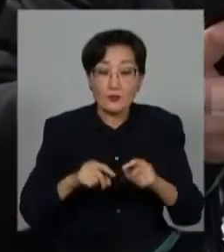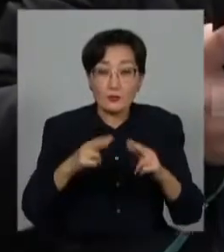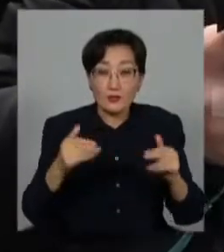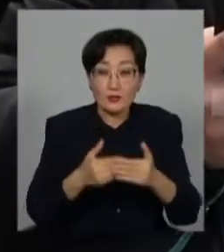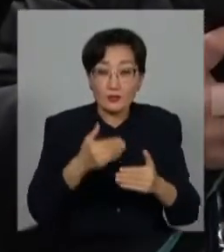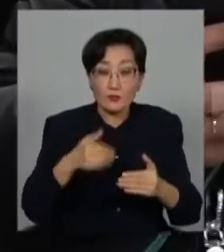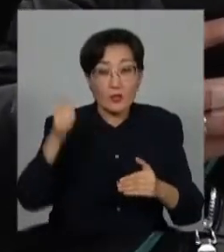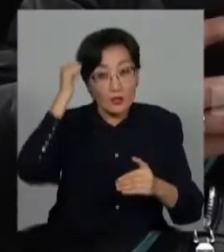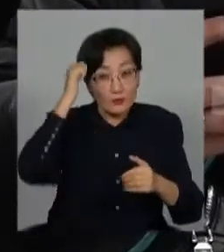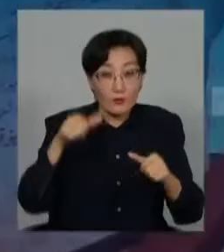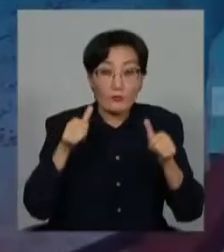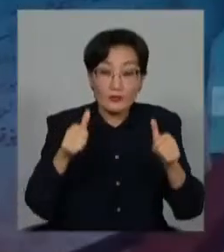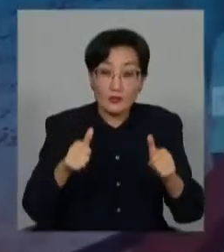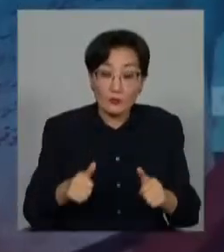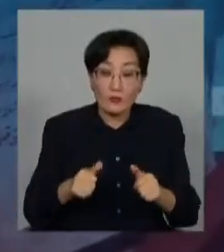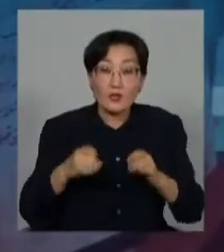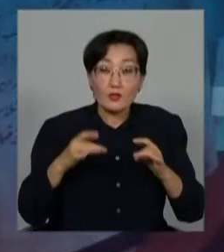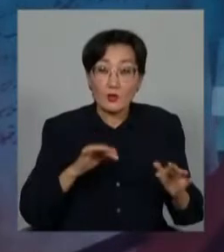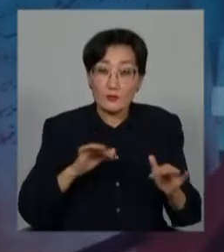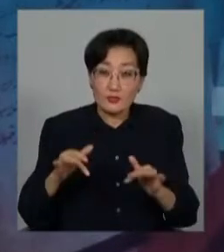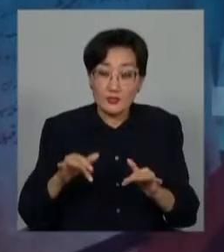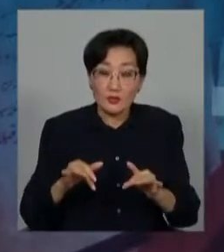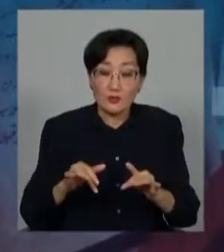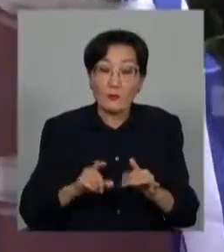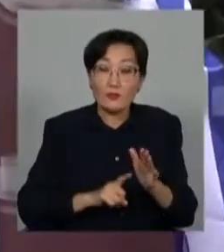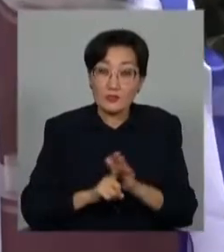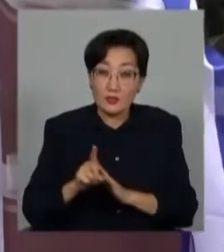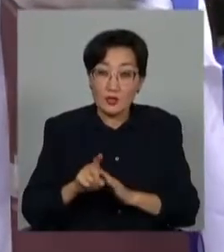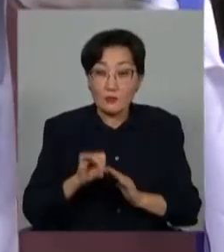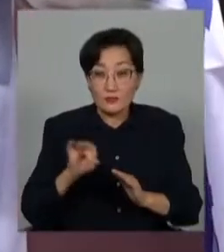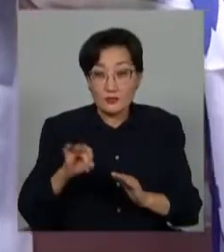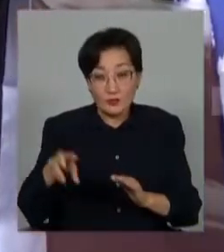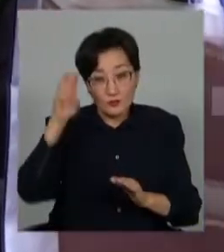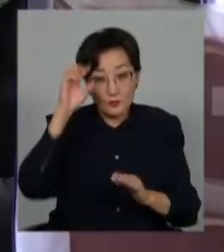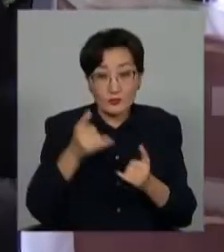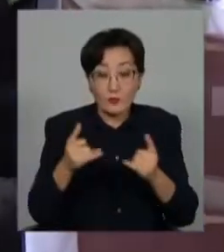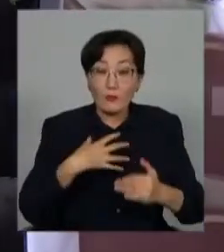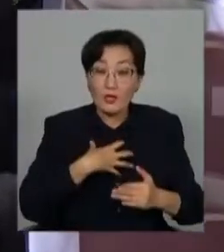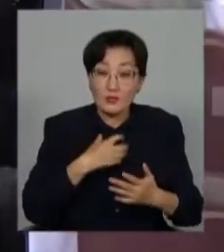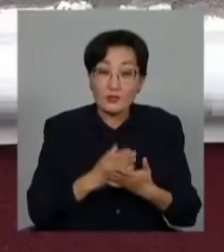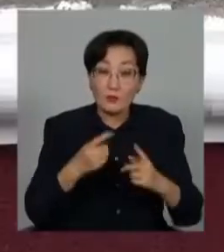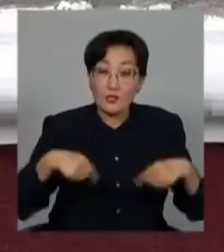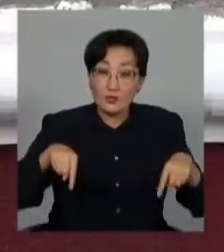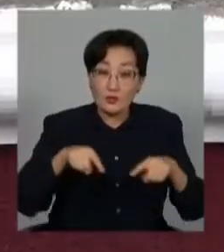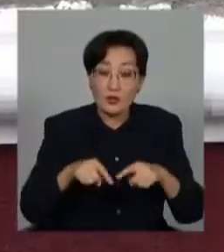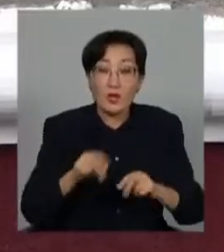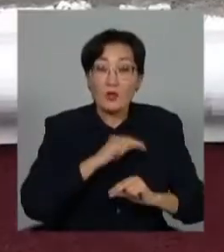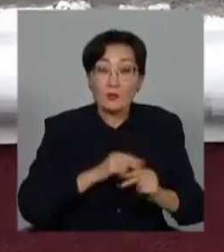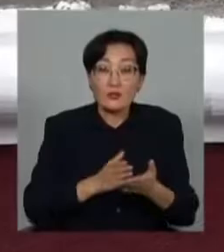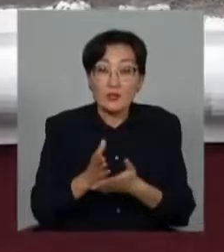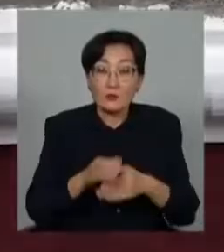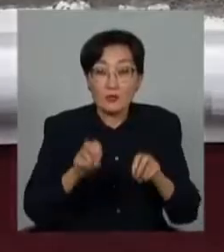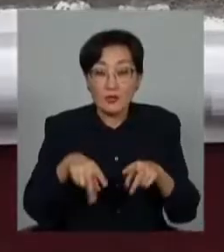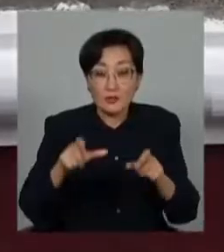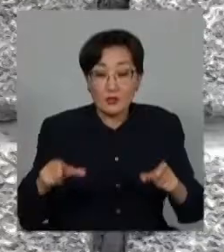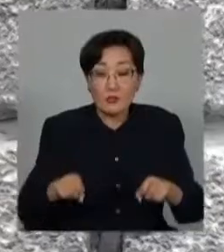алдында мемориалды тақта орнатып салтанатты іс-шаралардың легін бастады. Сондай-ақ мемлекет үшін маңызы бар орталыққа еңбегі сіңген